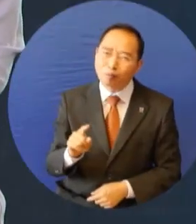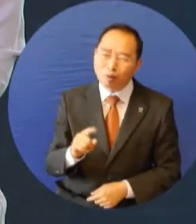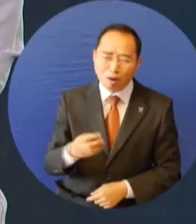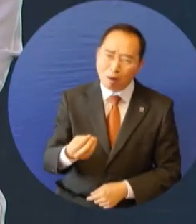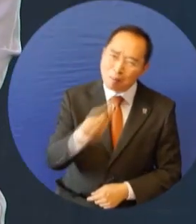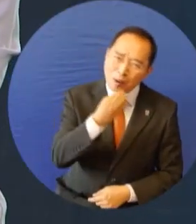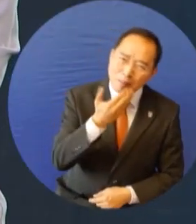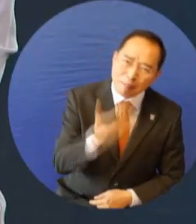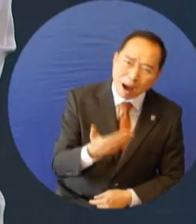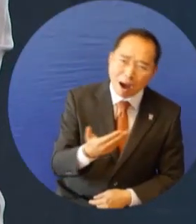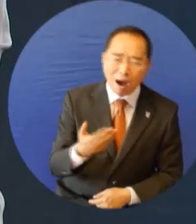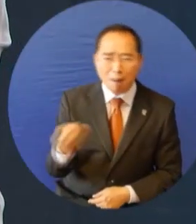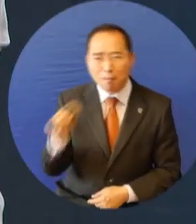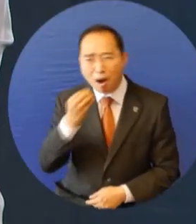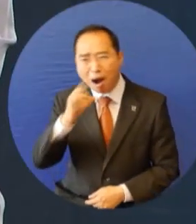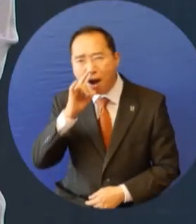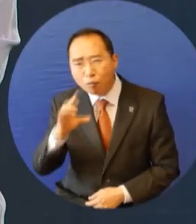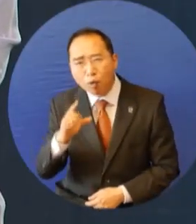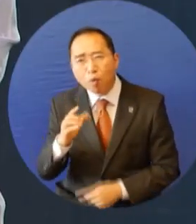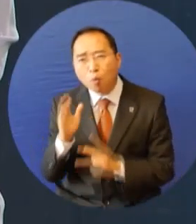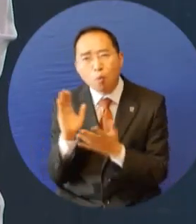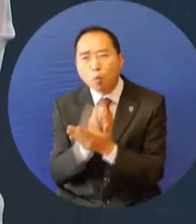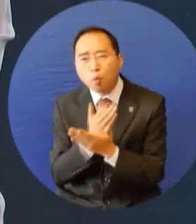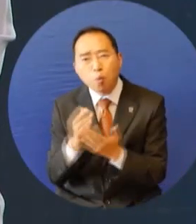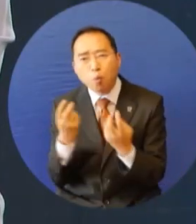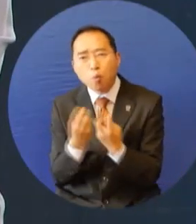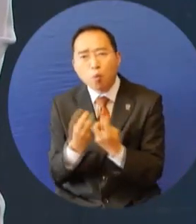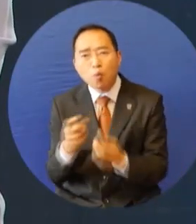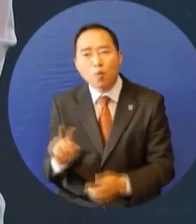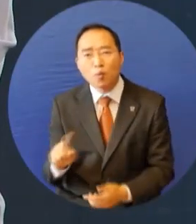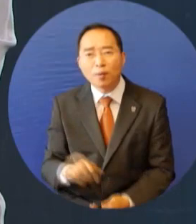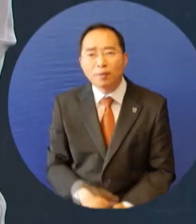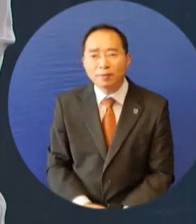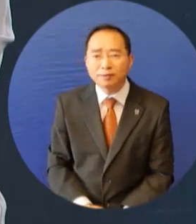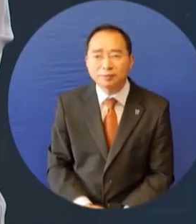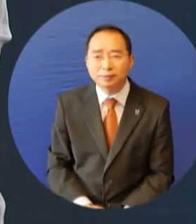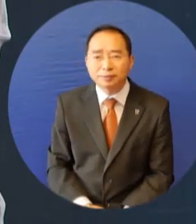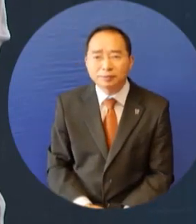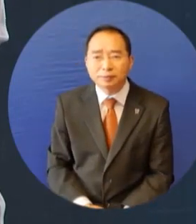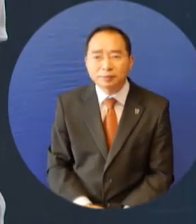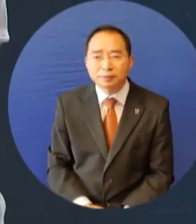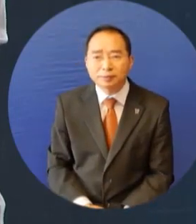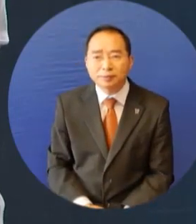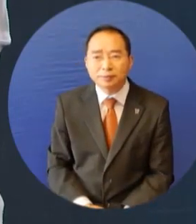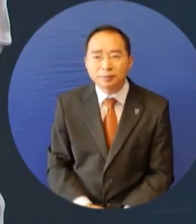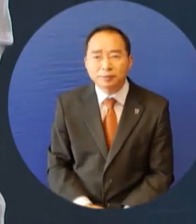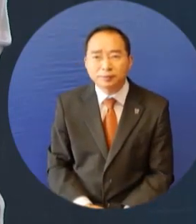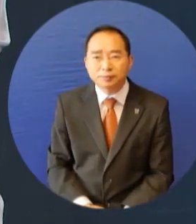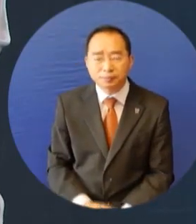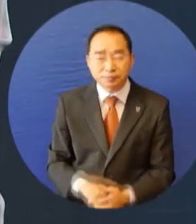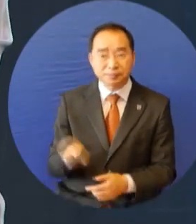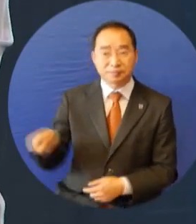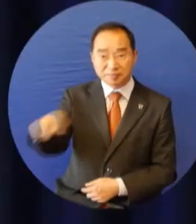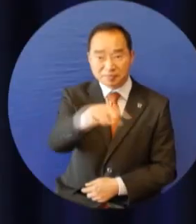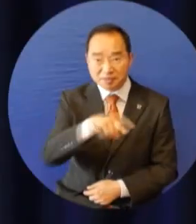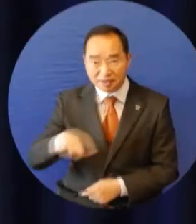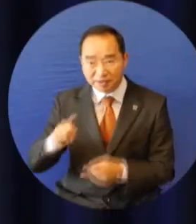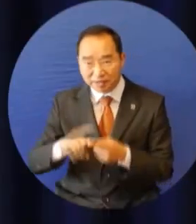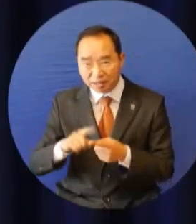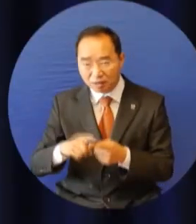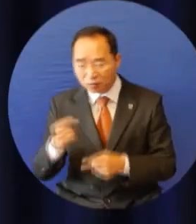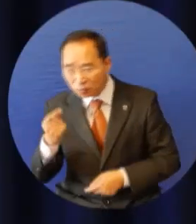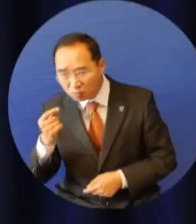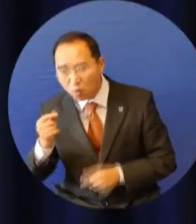똑같아 보이거든요. 어떻게 보면은 먹을 수 있는 것과 먹을 수 없는 것은 어떻게 구별하면 좋을까요?